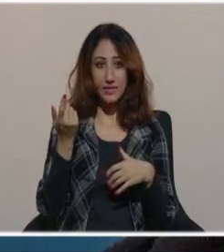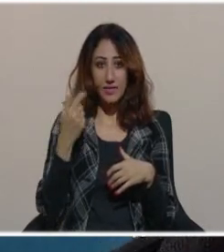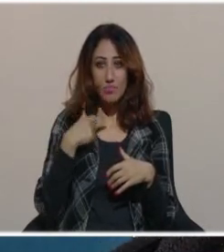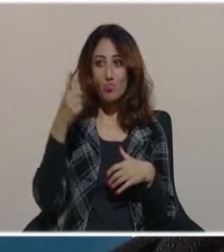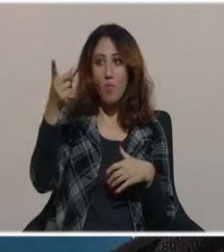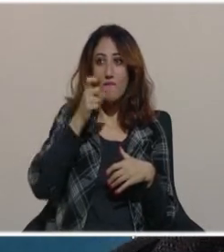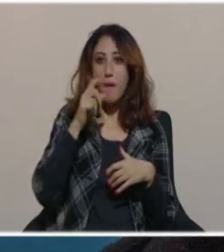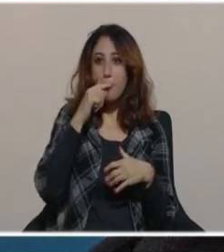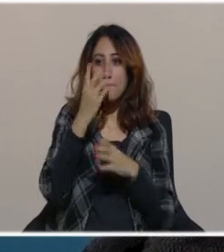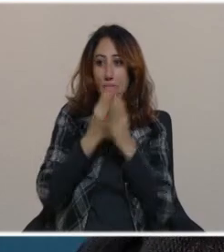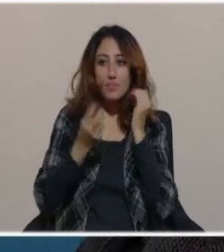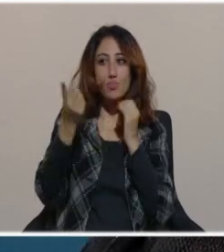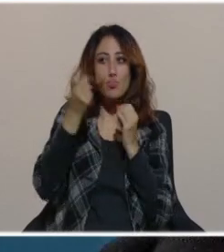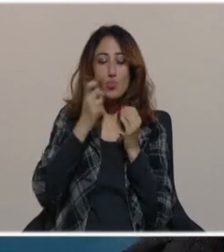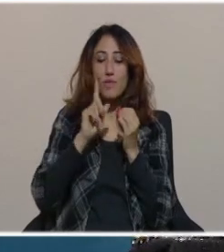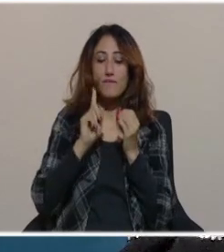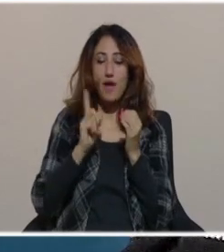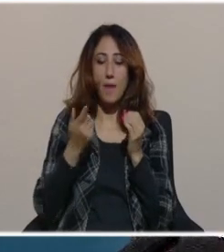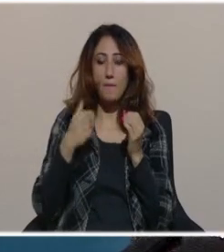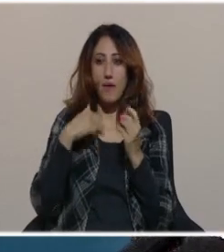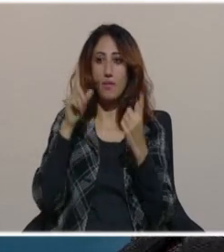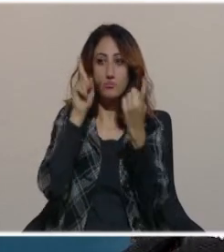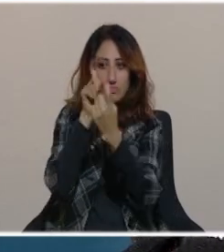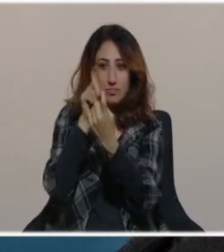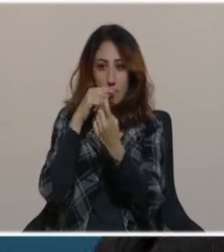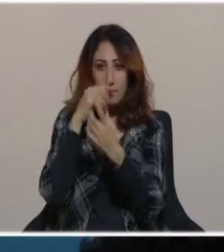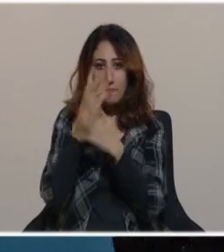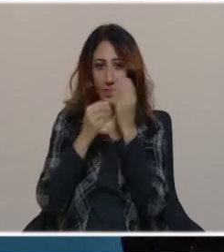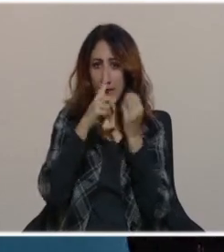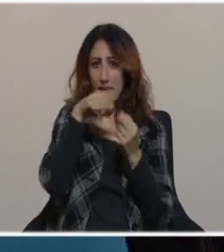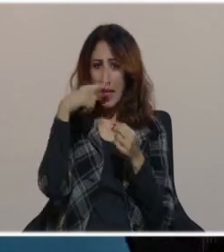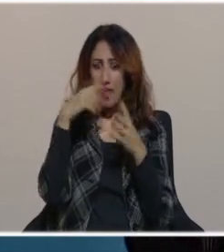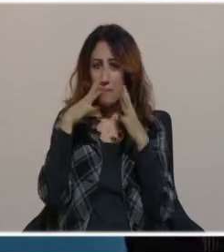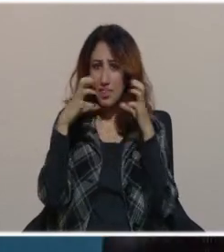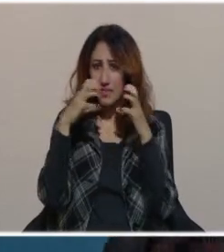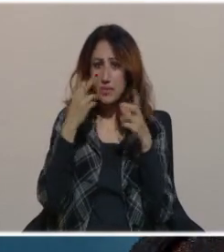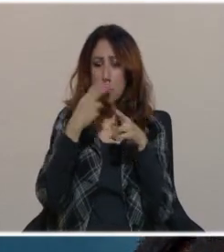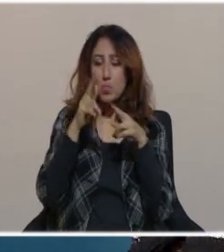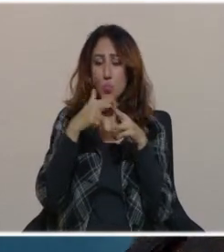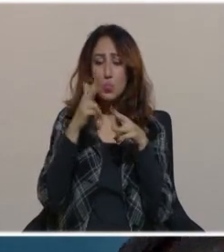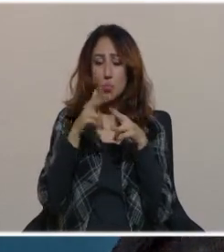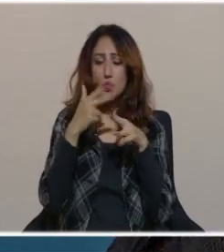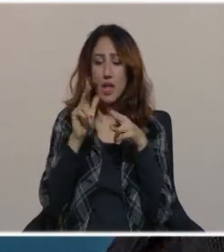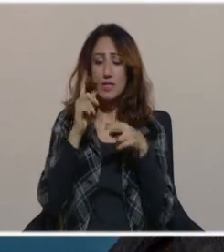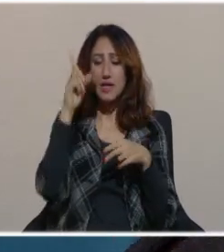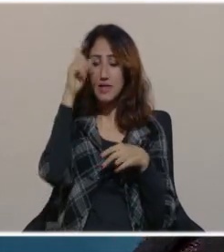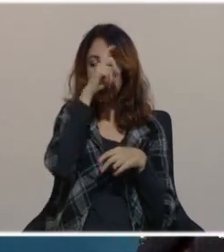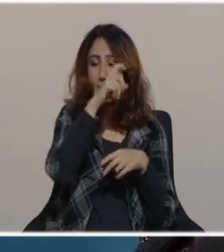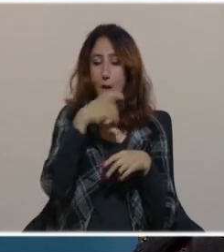فاهماها أو كنت واقفة ضدها. يعني كانت صعبة بالنسبة، يعني الإحساس كان صعب شوية جدا.